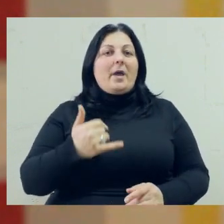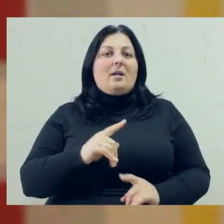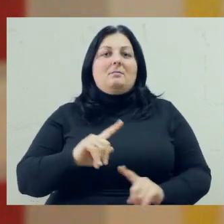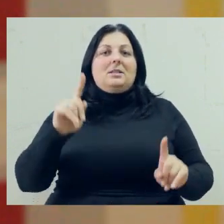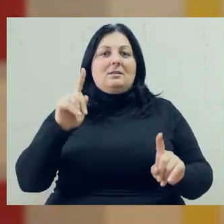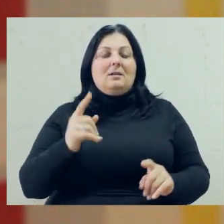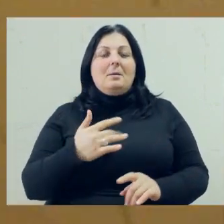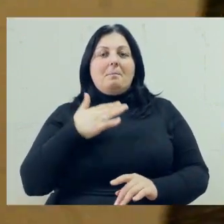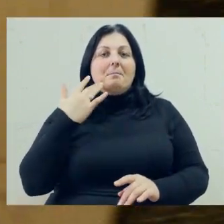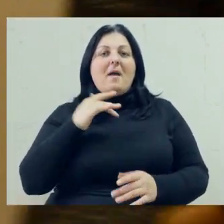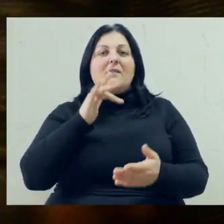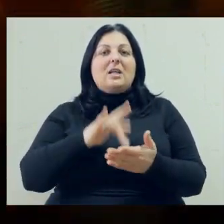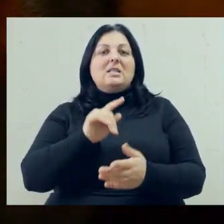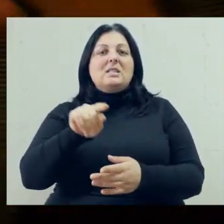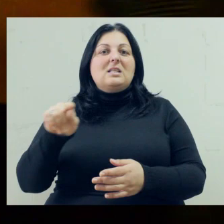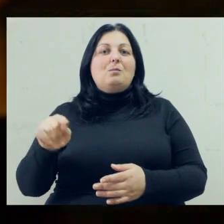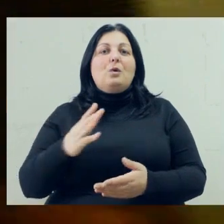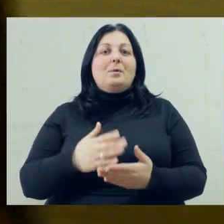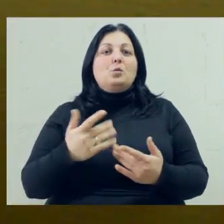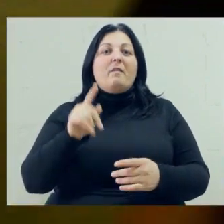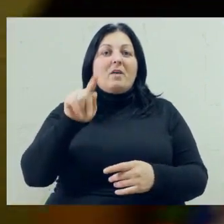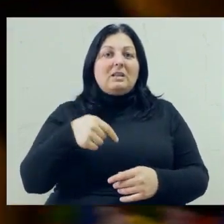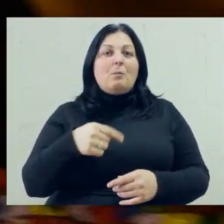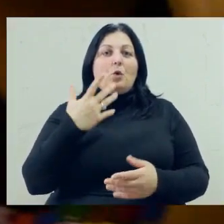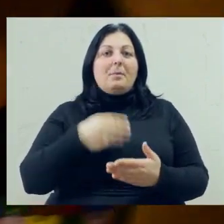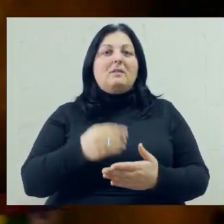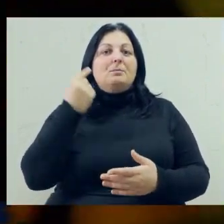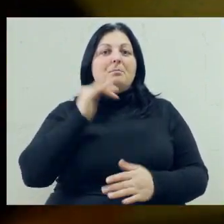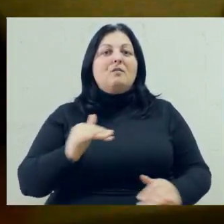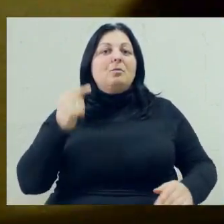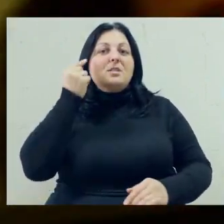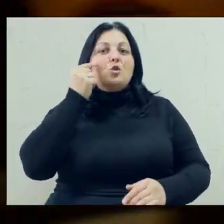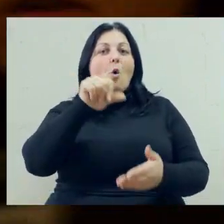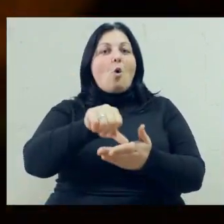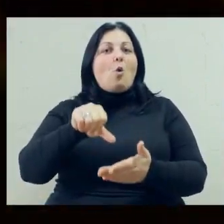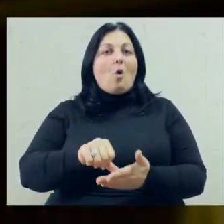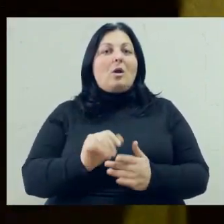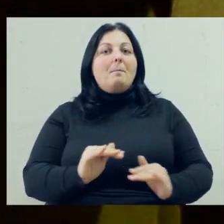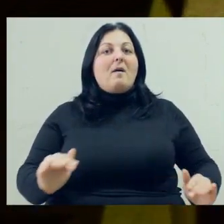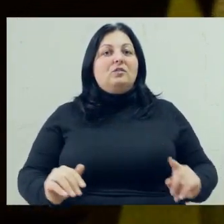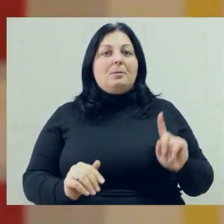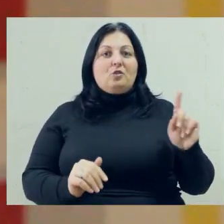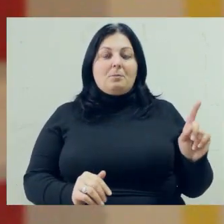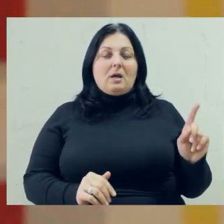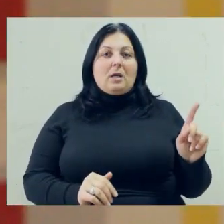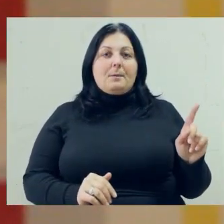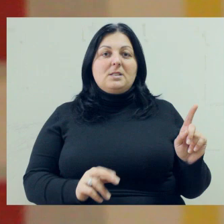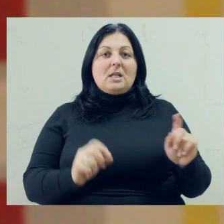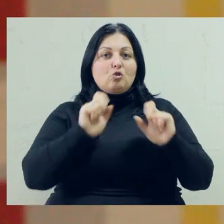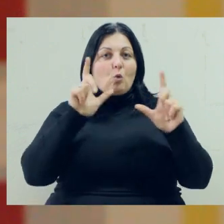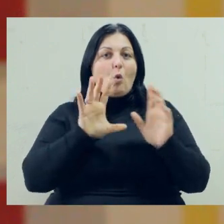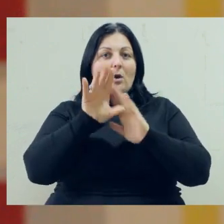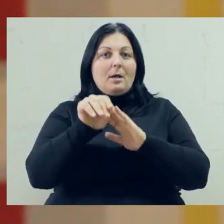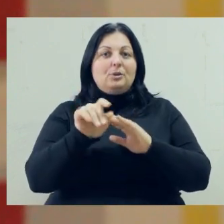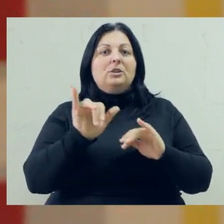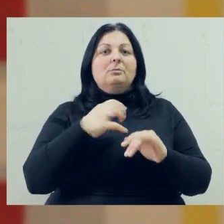10 წლის წინ ხდებოდა. Ბევრ დაწესებულებას უკვე ვალდებულებად ეკისრება, რომ ყავდეს ბავშვთა ფსიქოლოგია, აღნიშნავდი საბავშვო ბაღებს